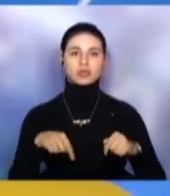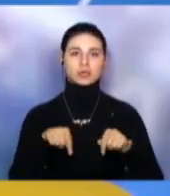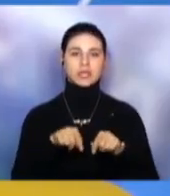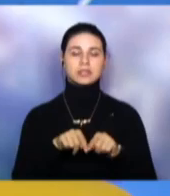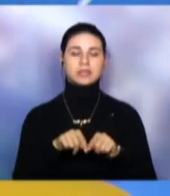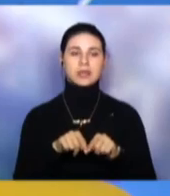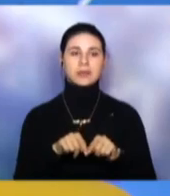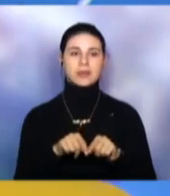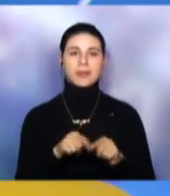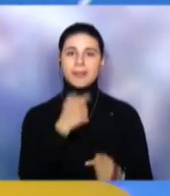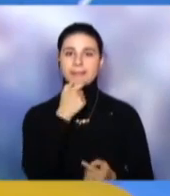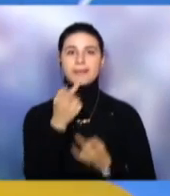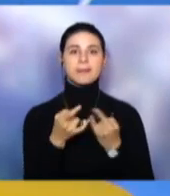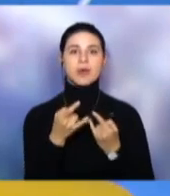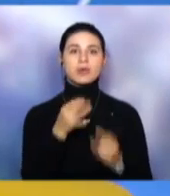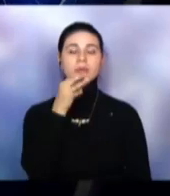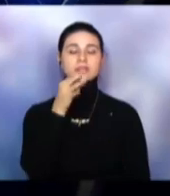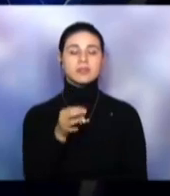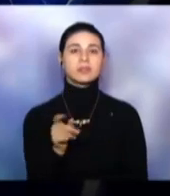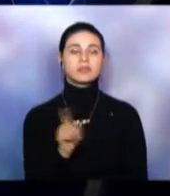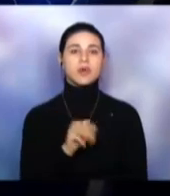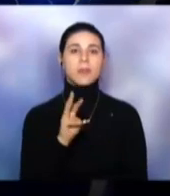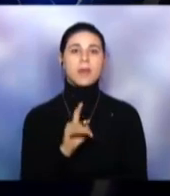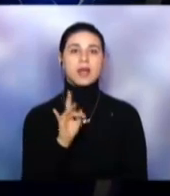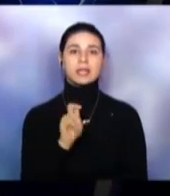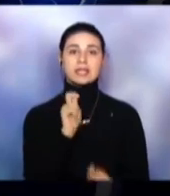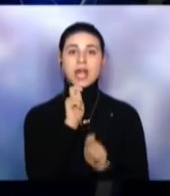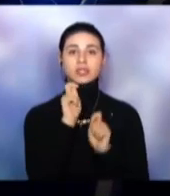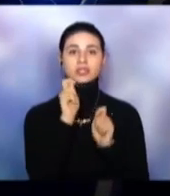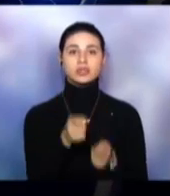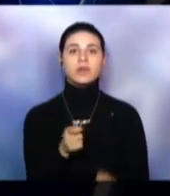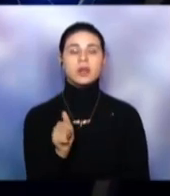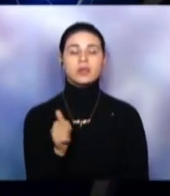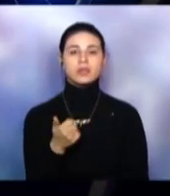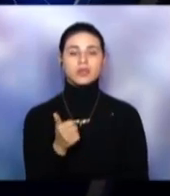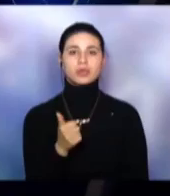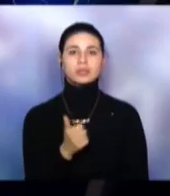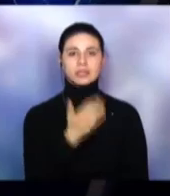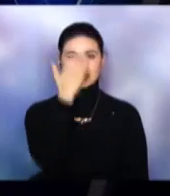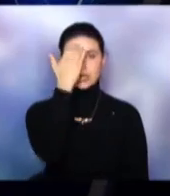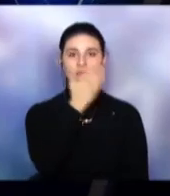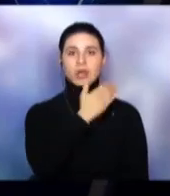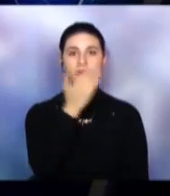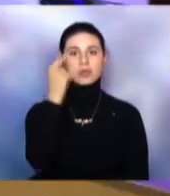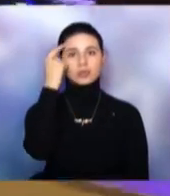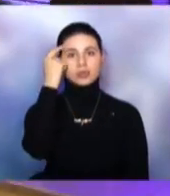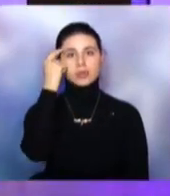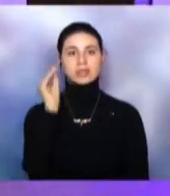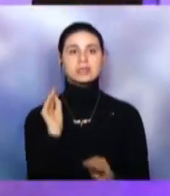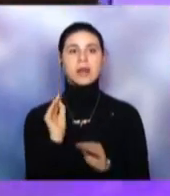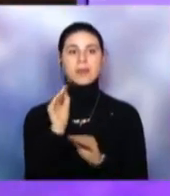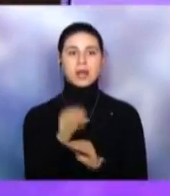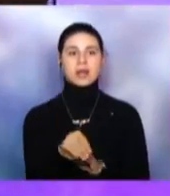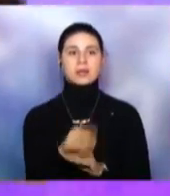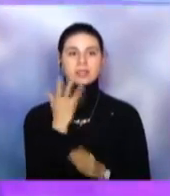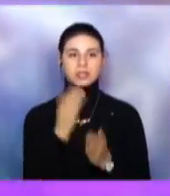ასოციაციამ მაყურებელს ვეტყვი, რომ მარი დააჯილდოა როგორც საზოგადოების ცნობიერების ამაღლებაში